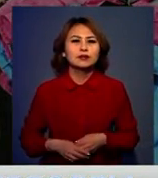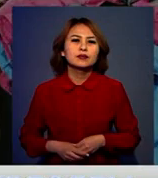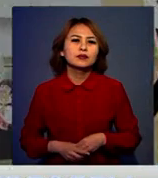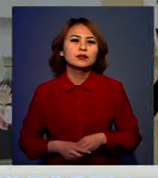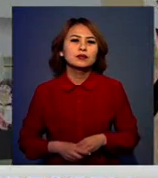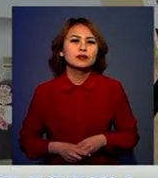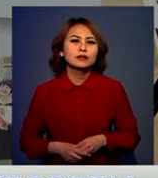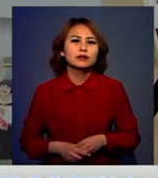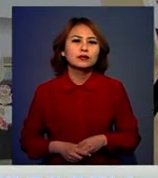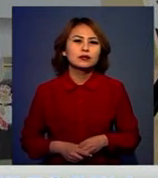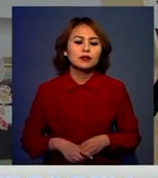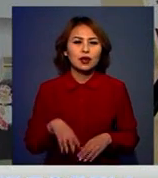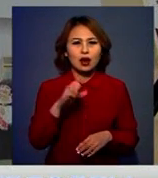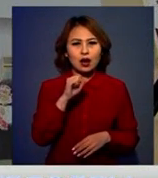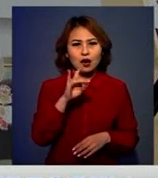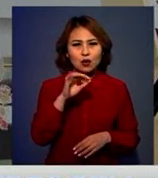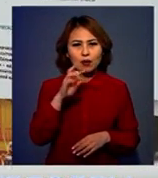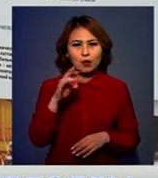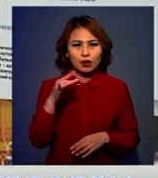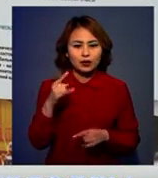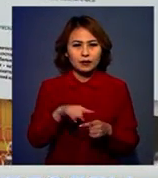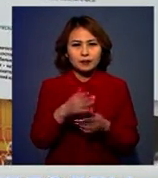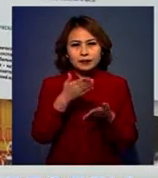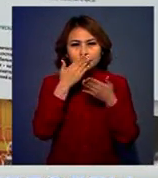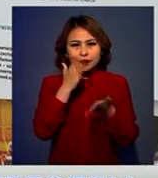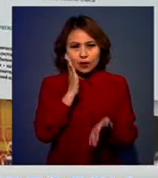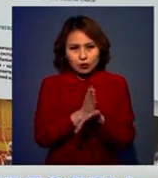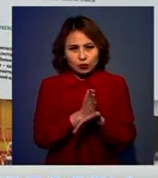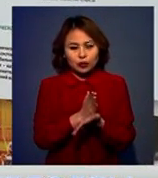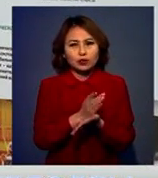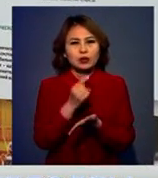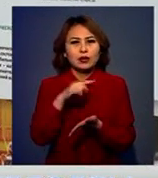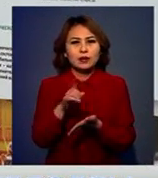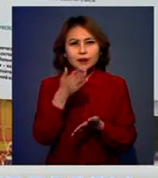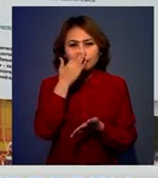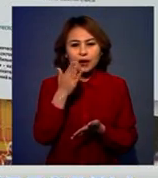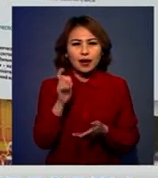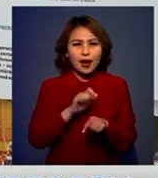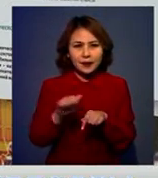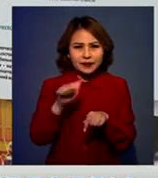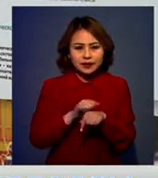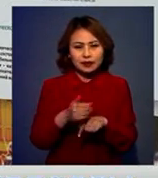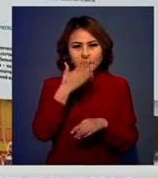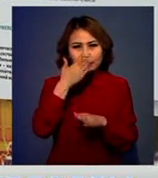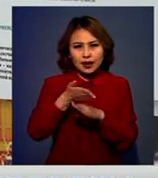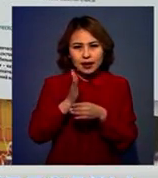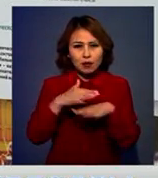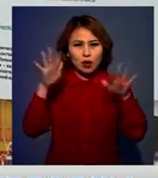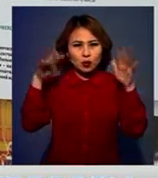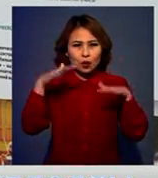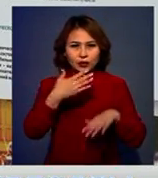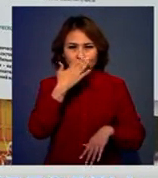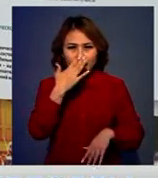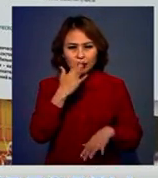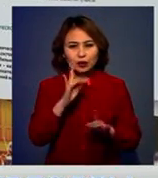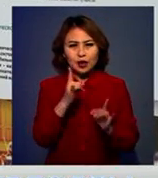бізде аромалото деген болады. Мысалы, ішінде бір иіс болады. Апельсиннің иісі, жаңа пісірілген нанның иісі, жаңбырдың иісі деген сияқты,